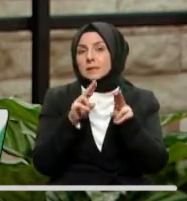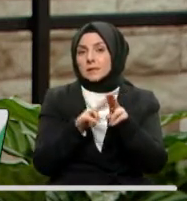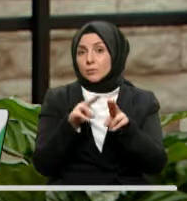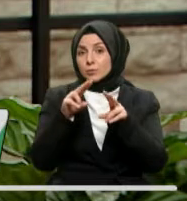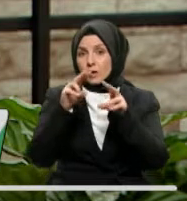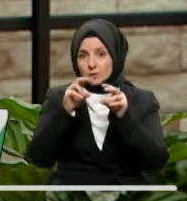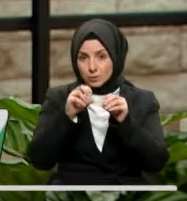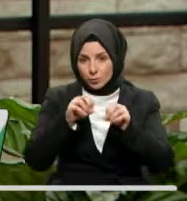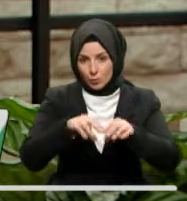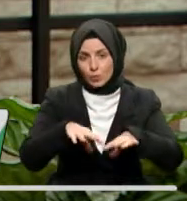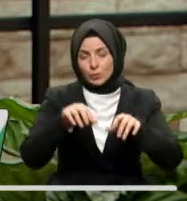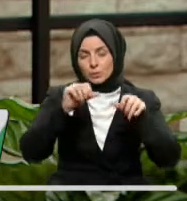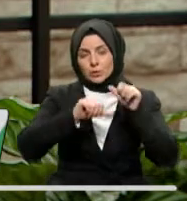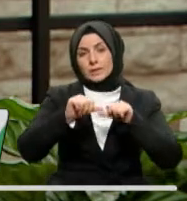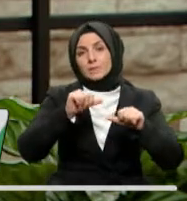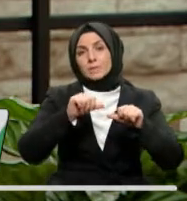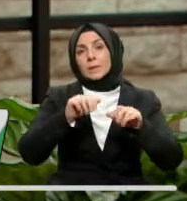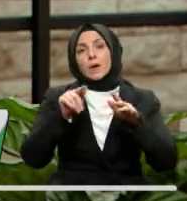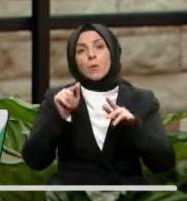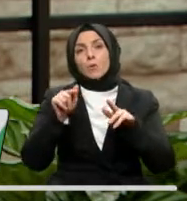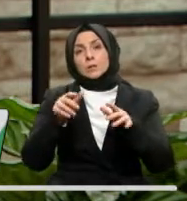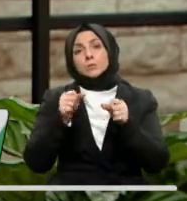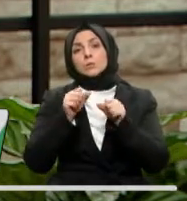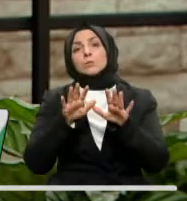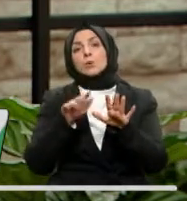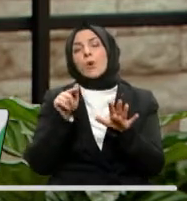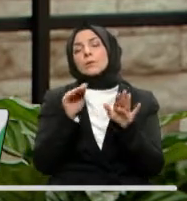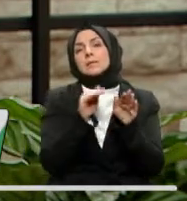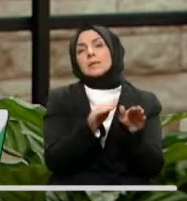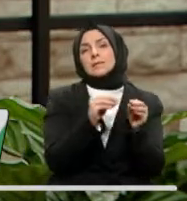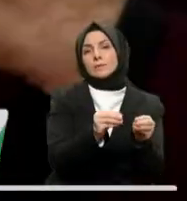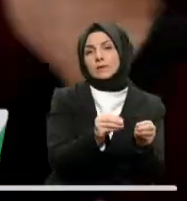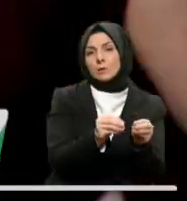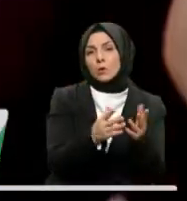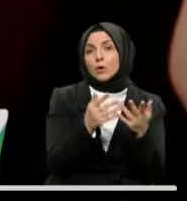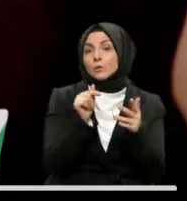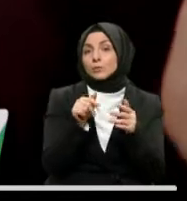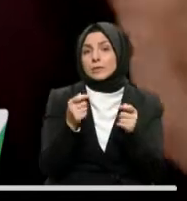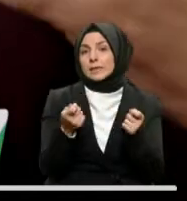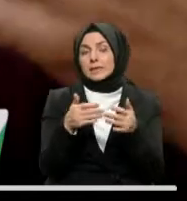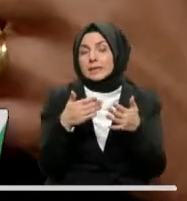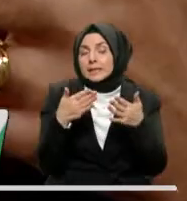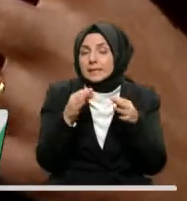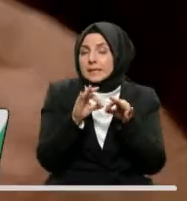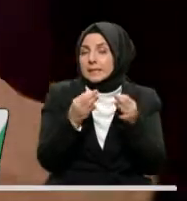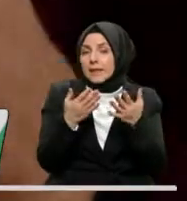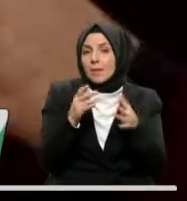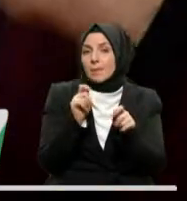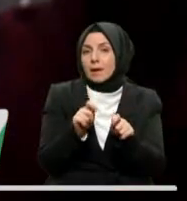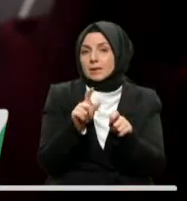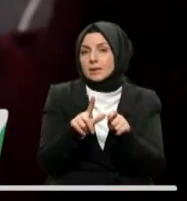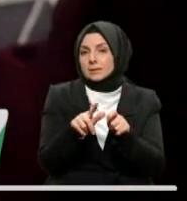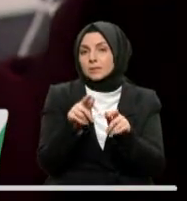tutulmuyor kutunun hayatı sadece orada destek sağlıyor burada Ne yapacaksınız bittiniz aldınız büyük saksıya